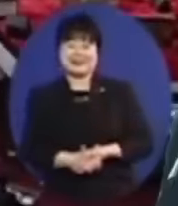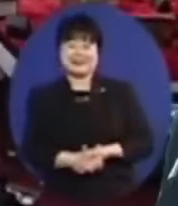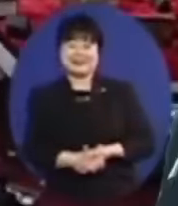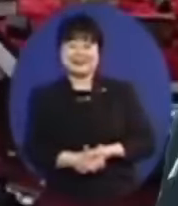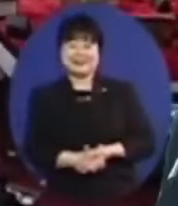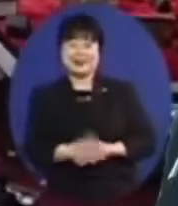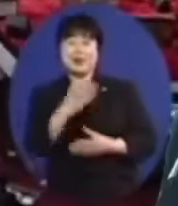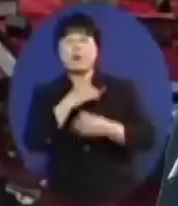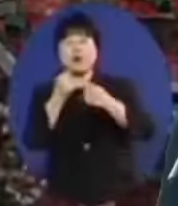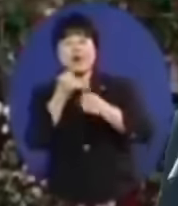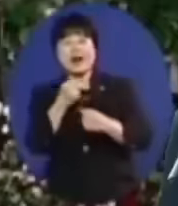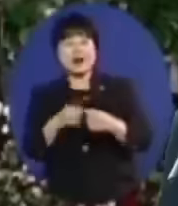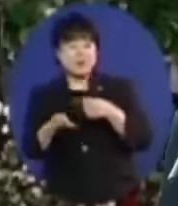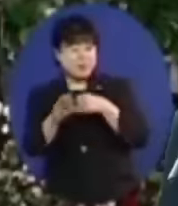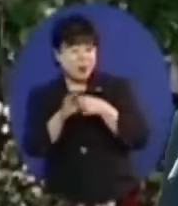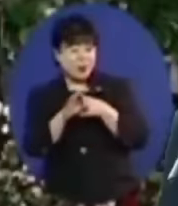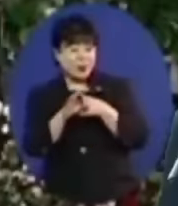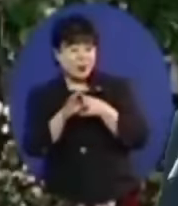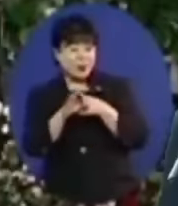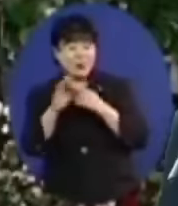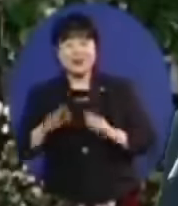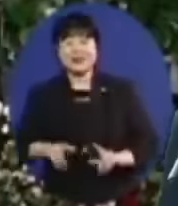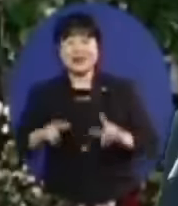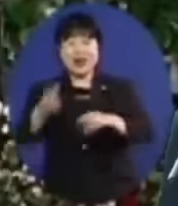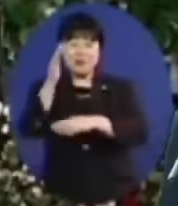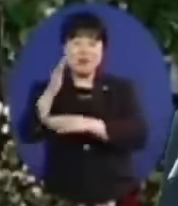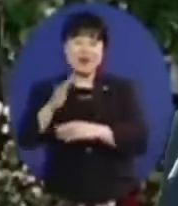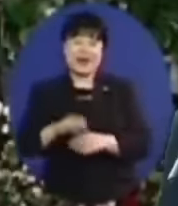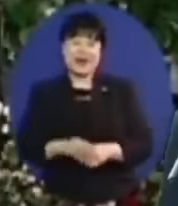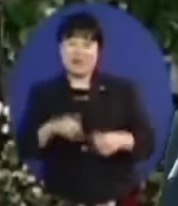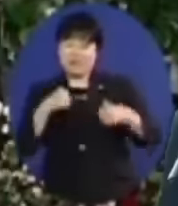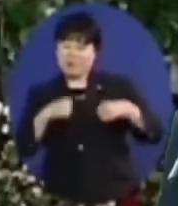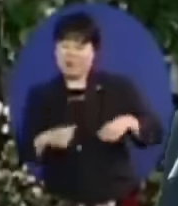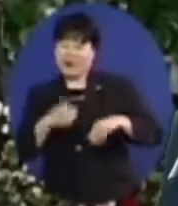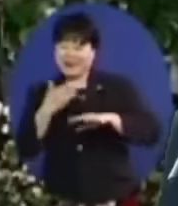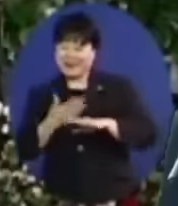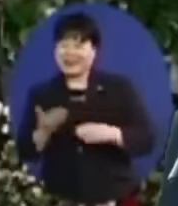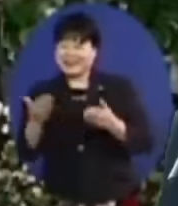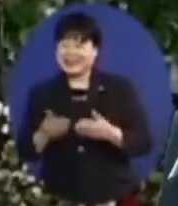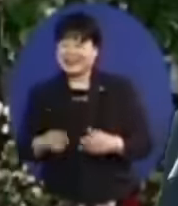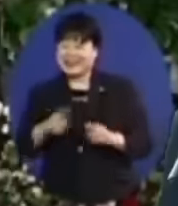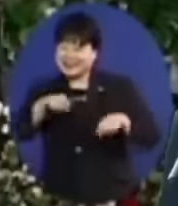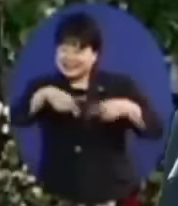제가 건강했더라면 아마 오늘날 목회를 안 하고 다른 직업을